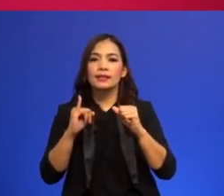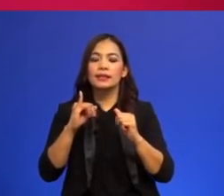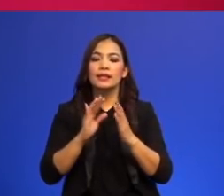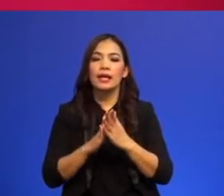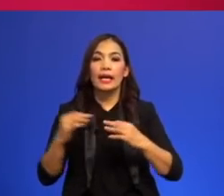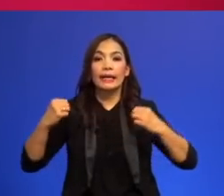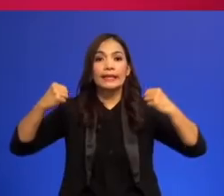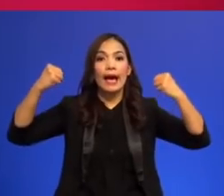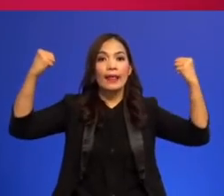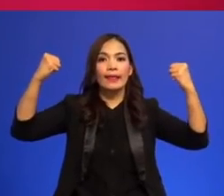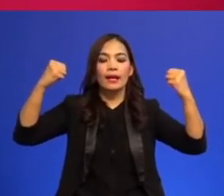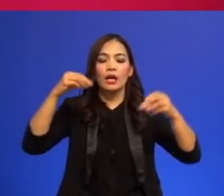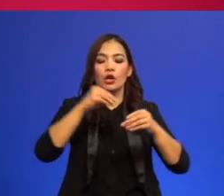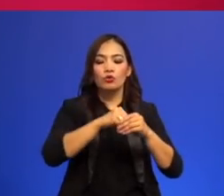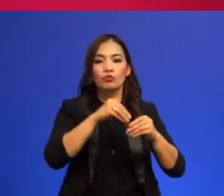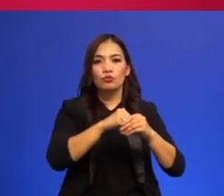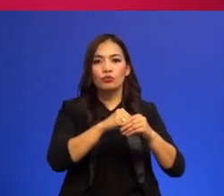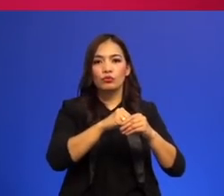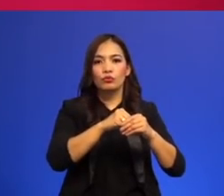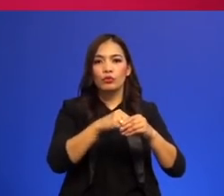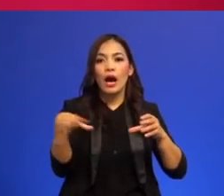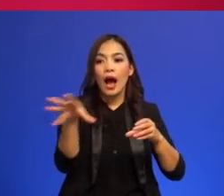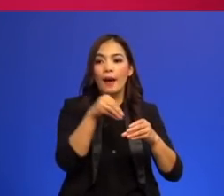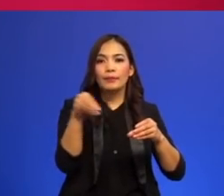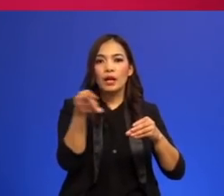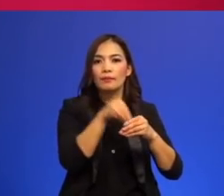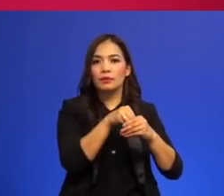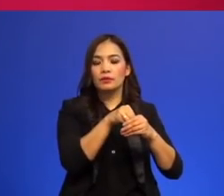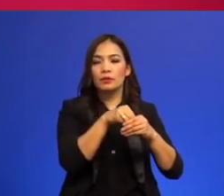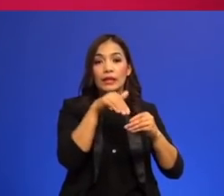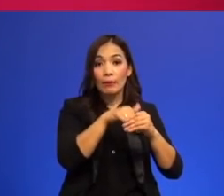jumlah uang tanggungan yang diambil di hari tuanya.